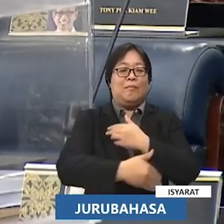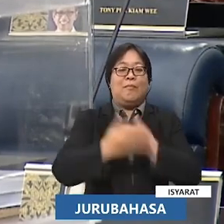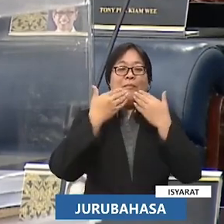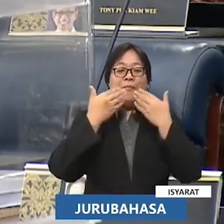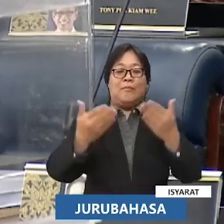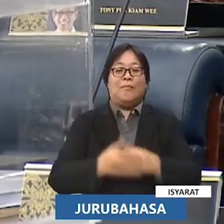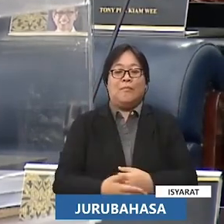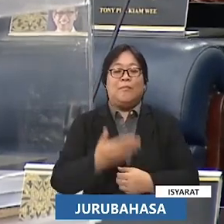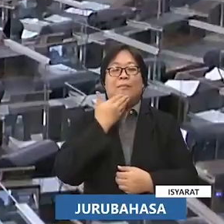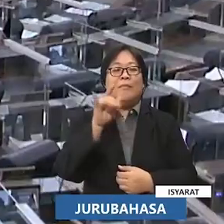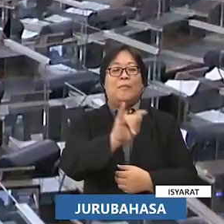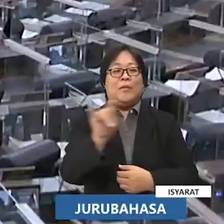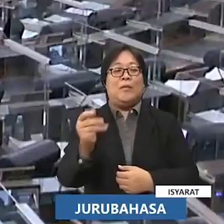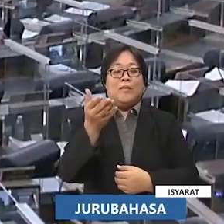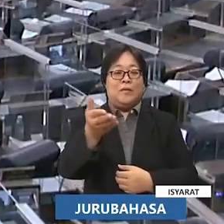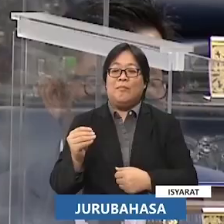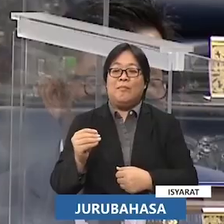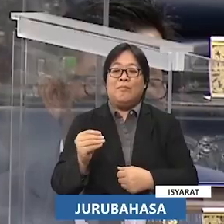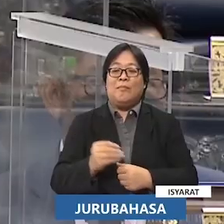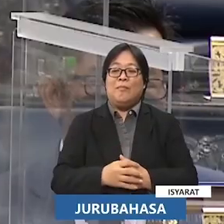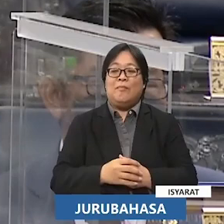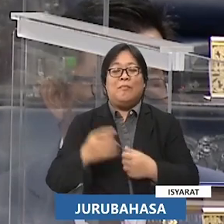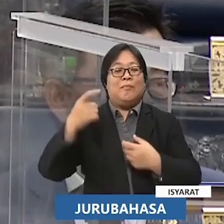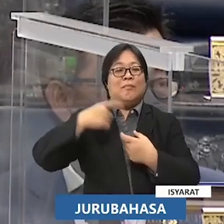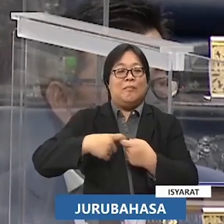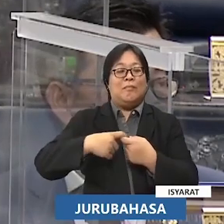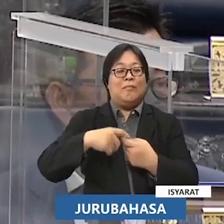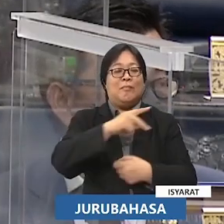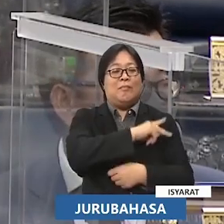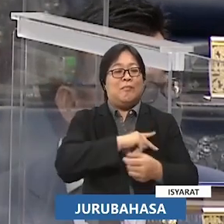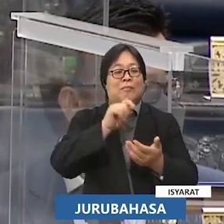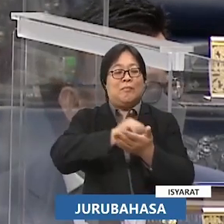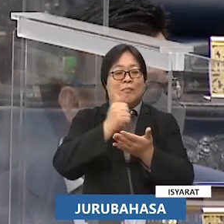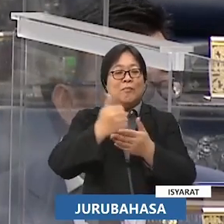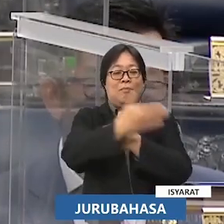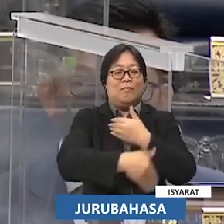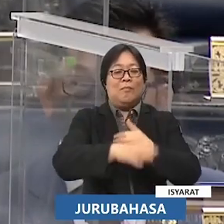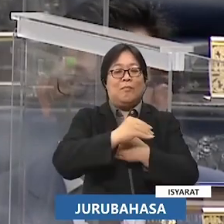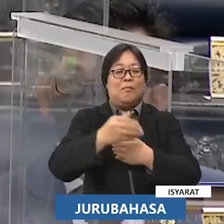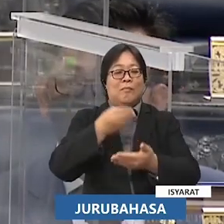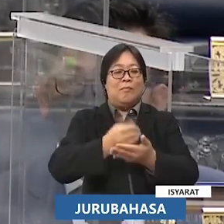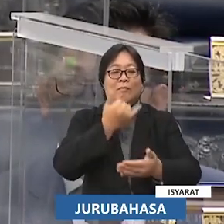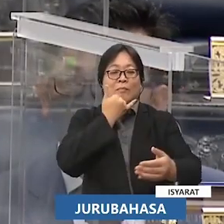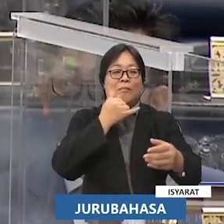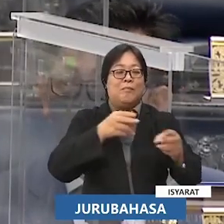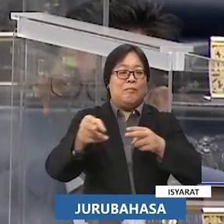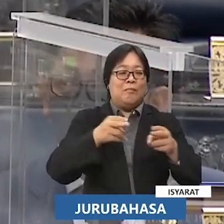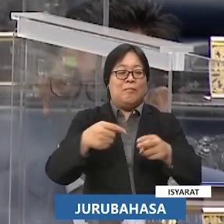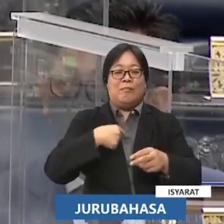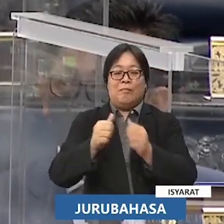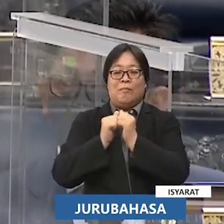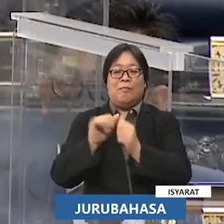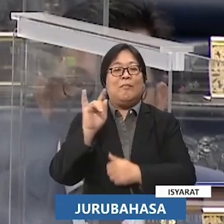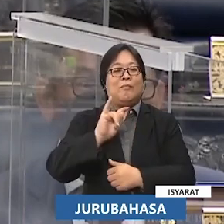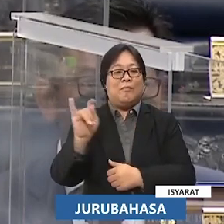negara scan Terima kasih ke situ intense ke-4 kenaan dengan ketua di negara dan vanishment itu saya